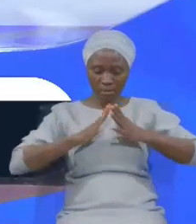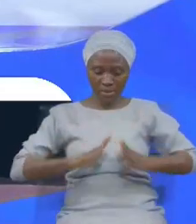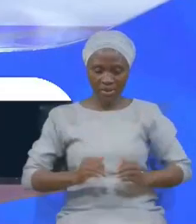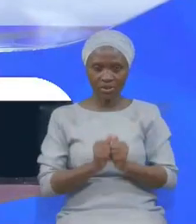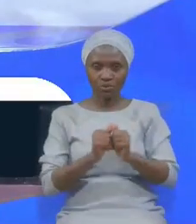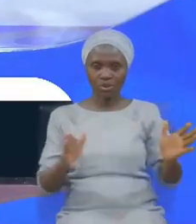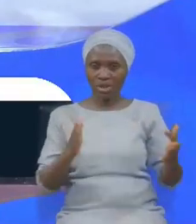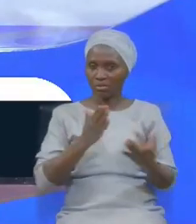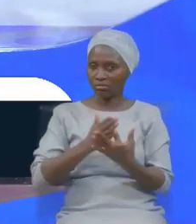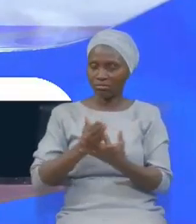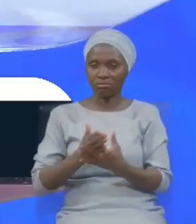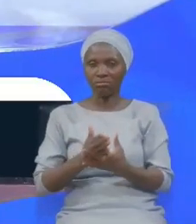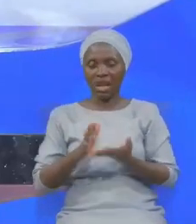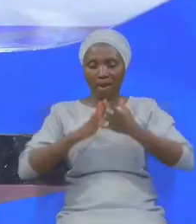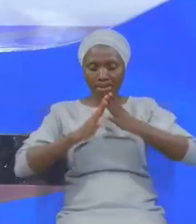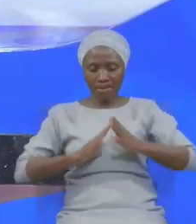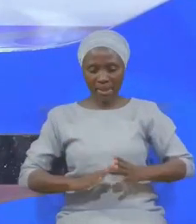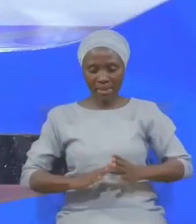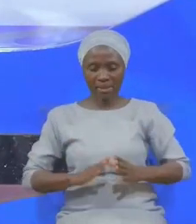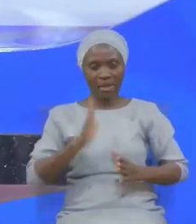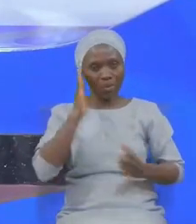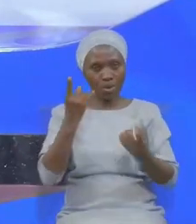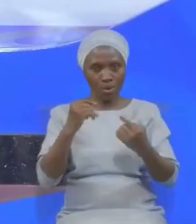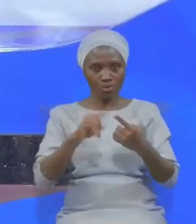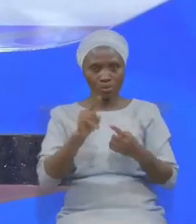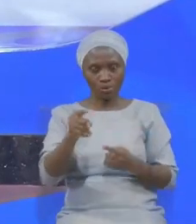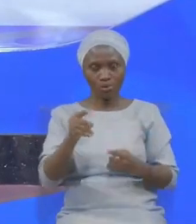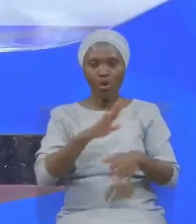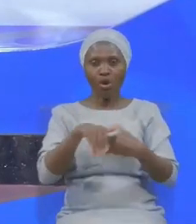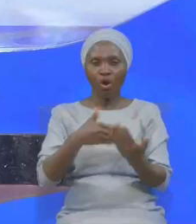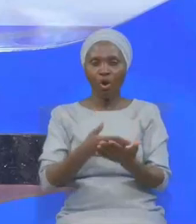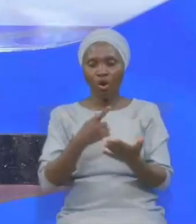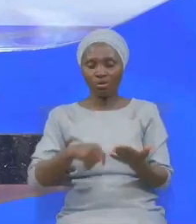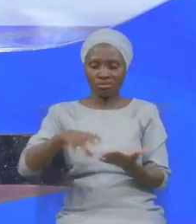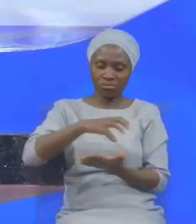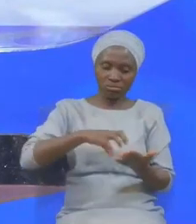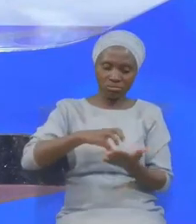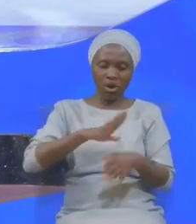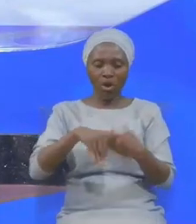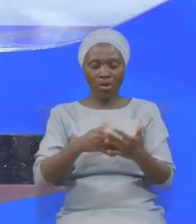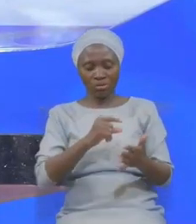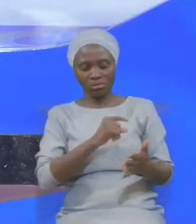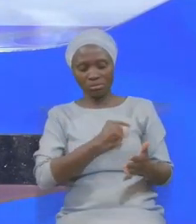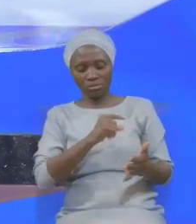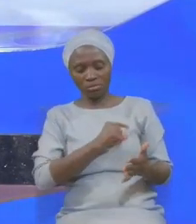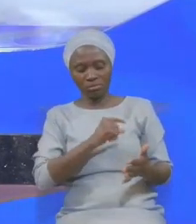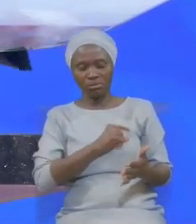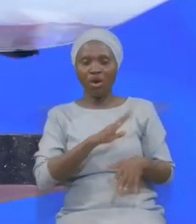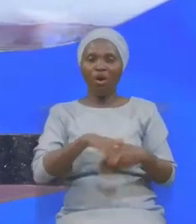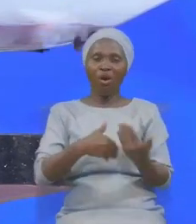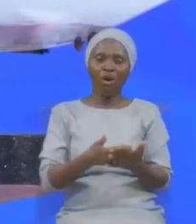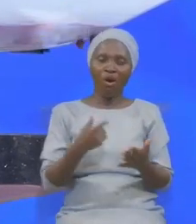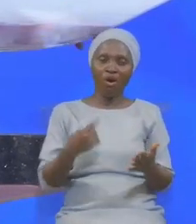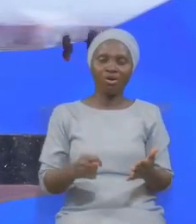La paix viendra dans votre vie. Tout le dérangement ôté, l'agitation ôté, toute culpabilité ôté, il y